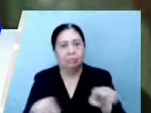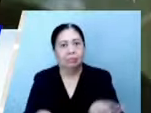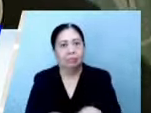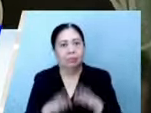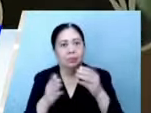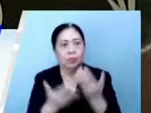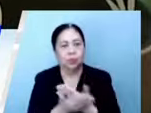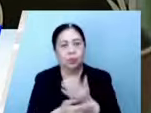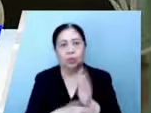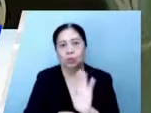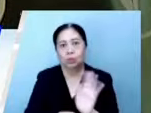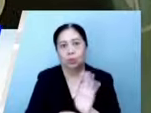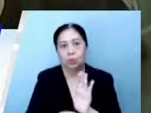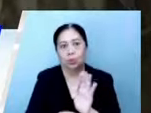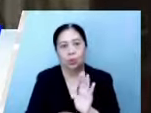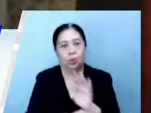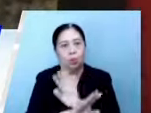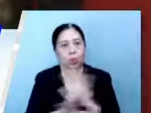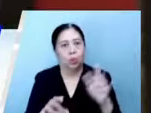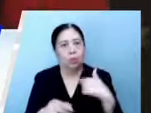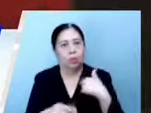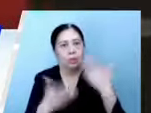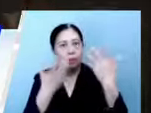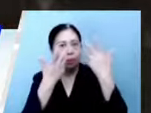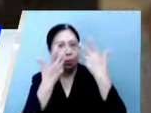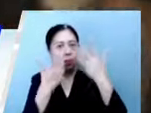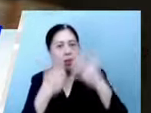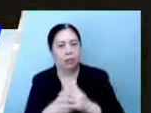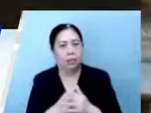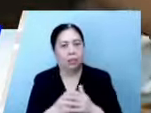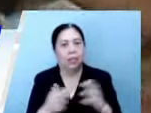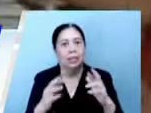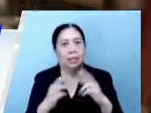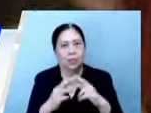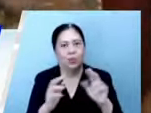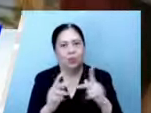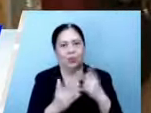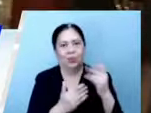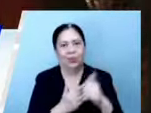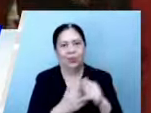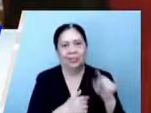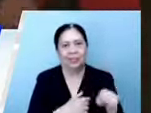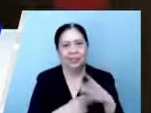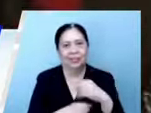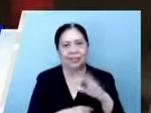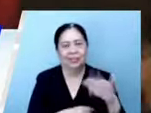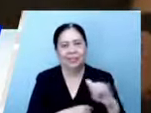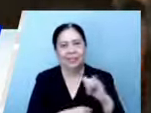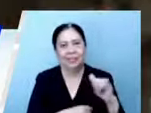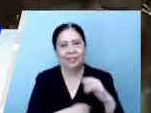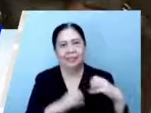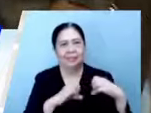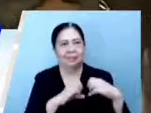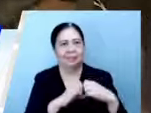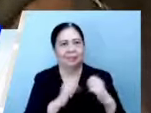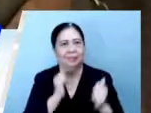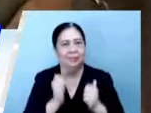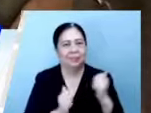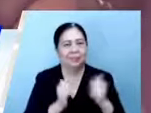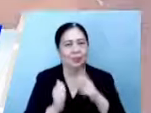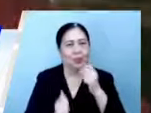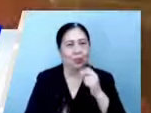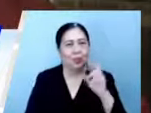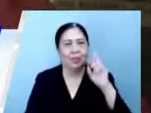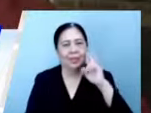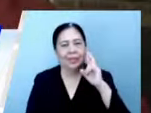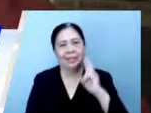pelikula niyang Huwag Mo Akong Iwan. Reunion project ito ni Tom at ng kapwa Kapuso star na si Rian